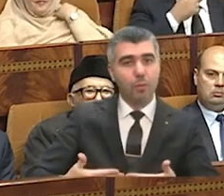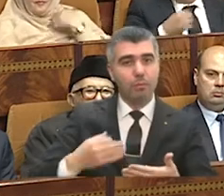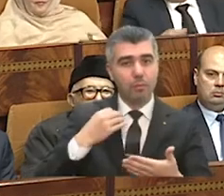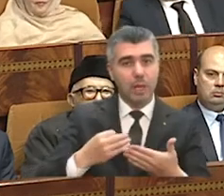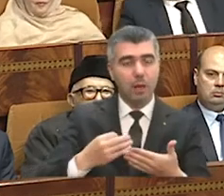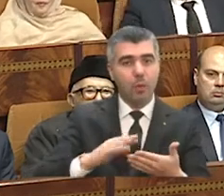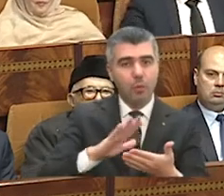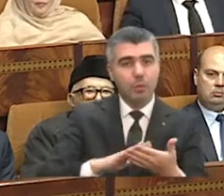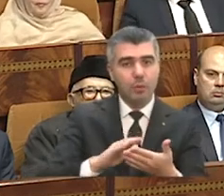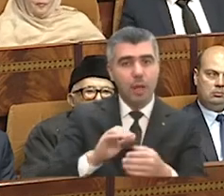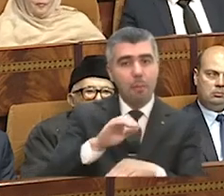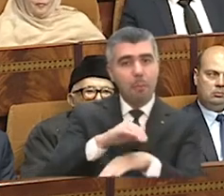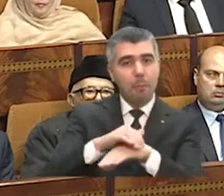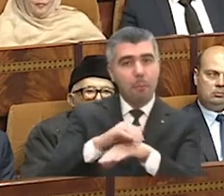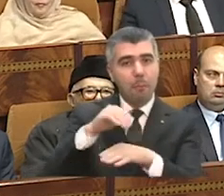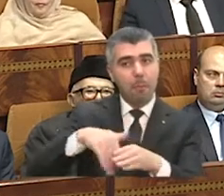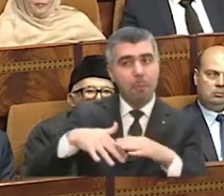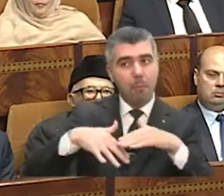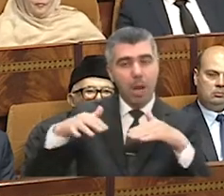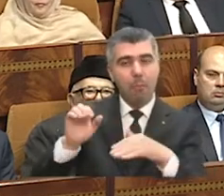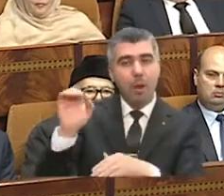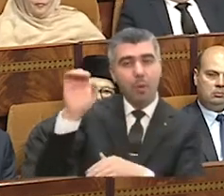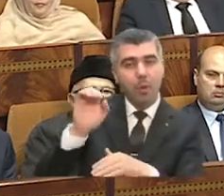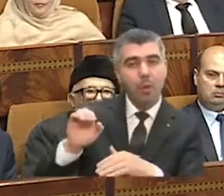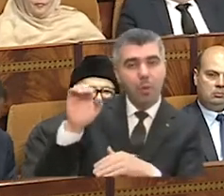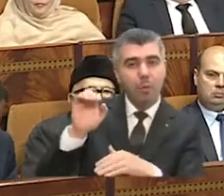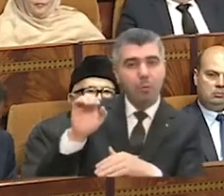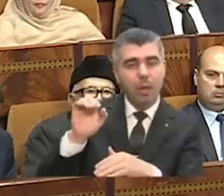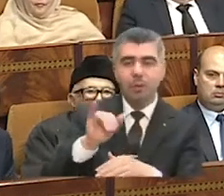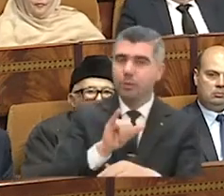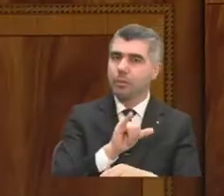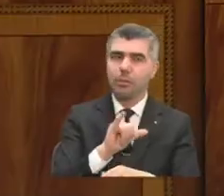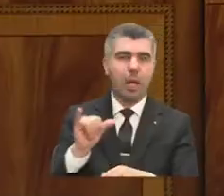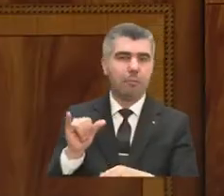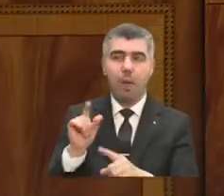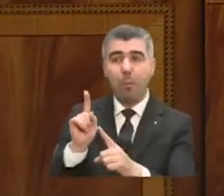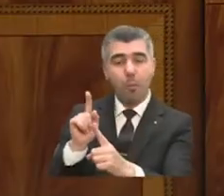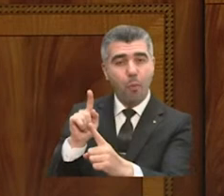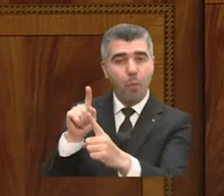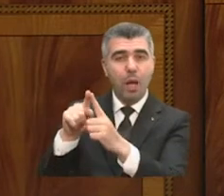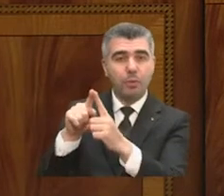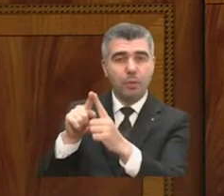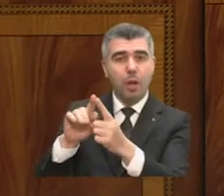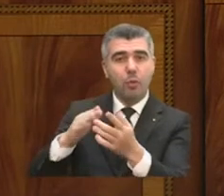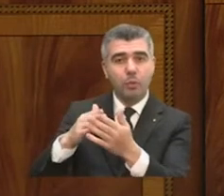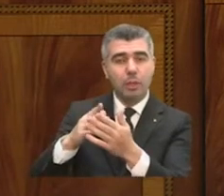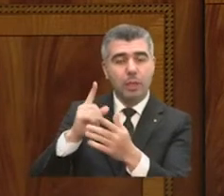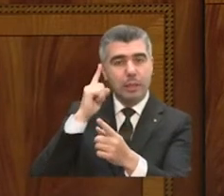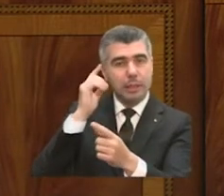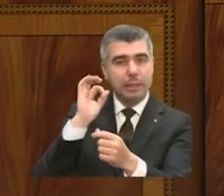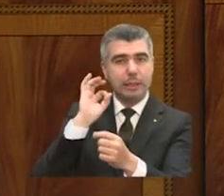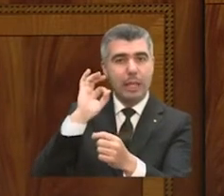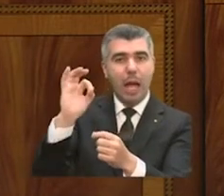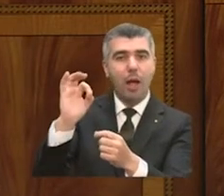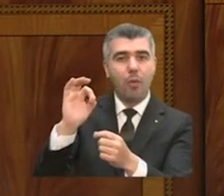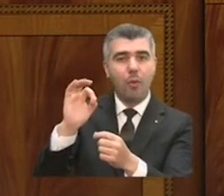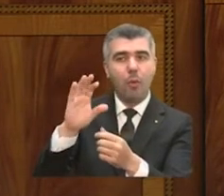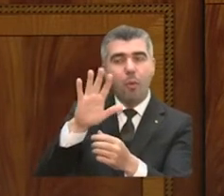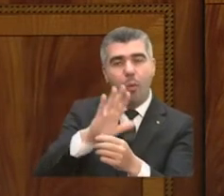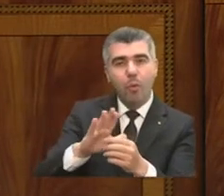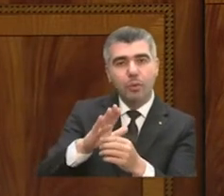aujourd'hui ne s'adresse pas uniquement au Parlement européen. En fait, c'est un cri qui s'adresse à